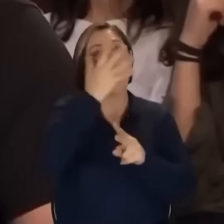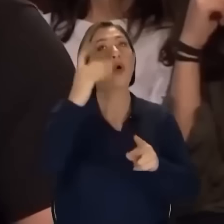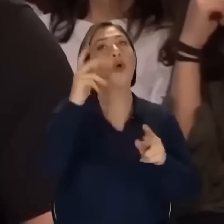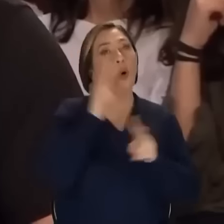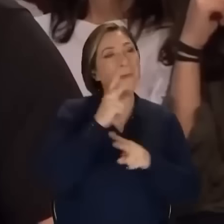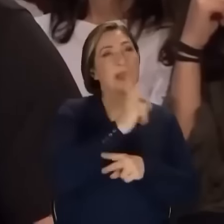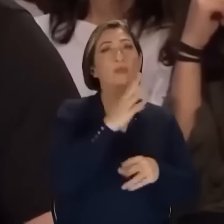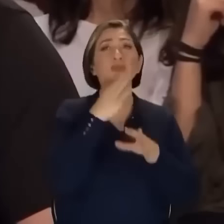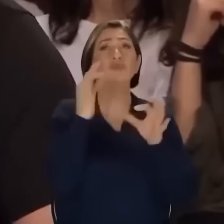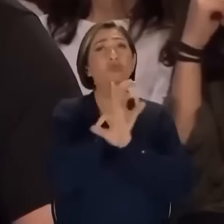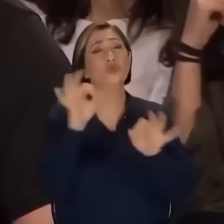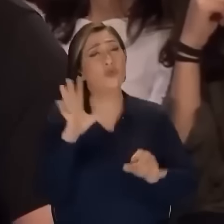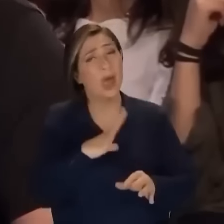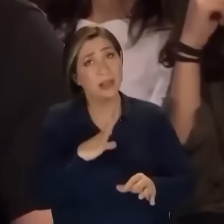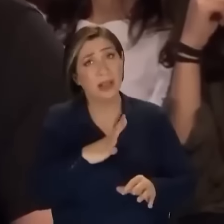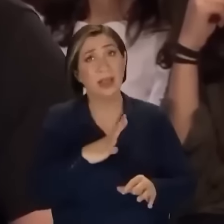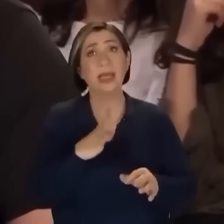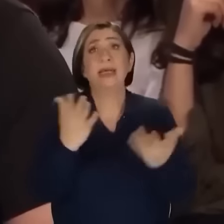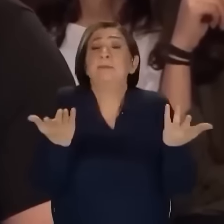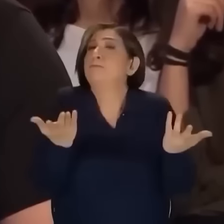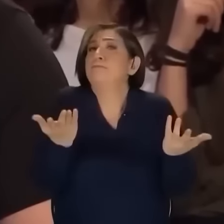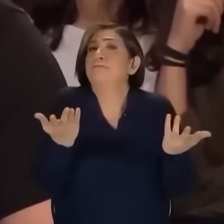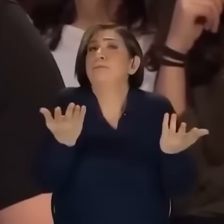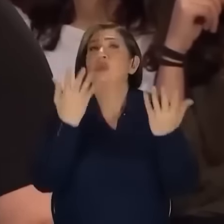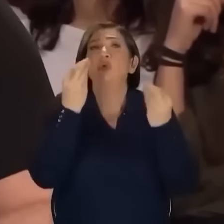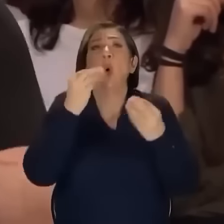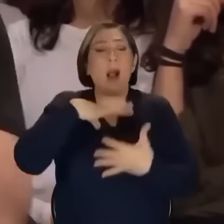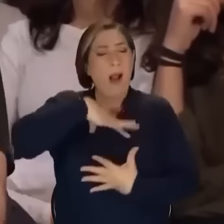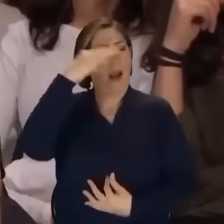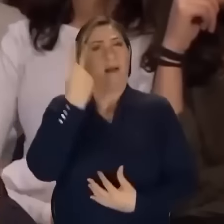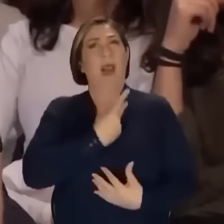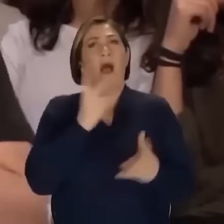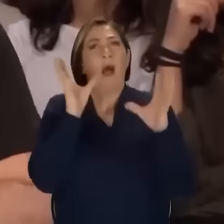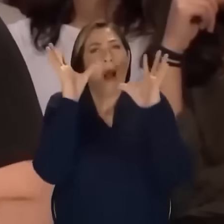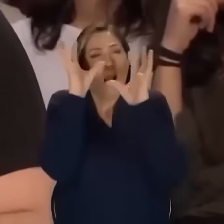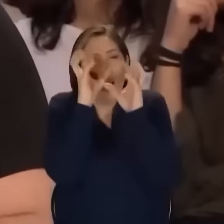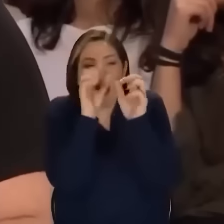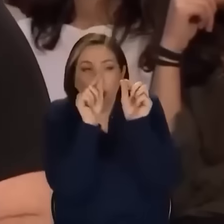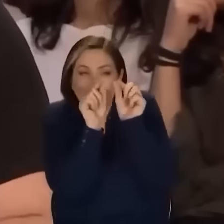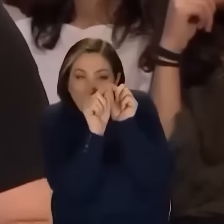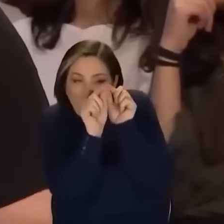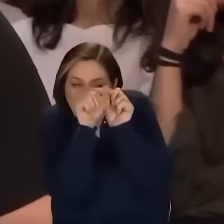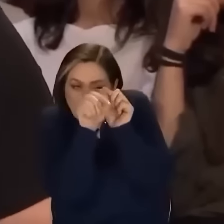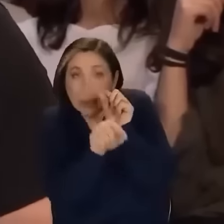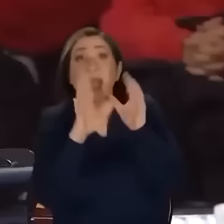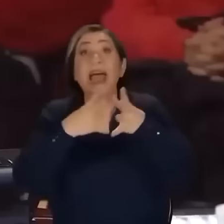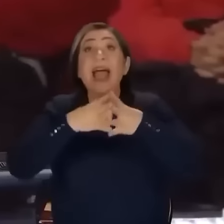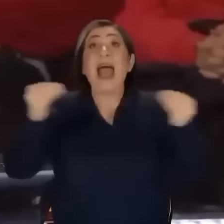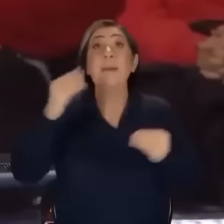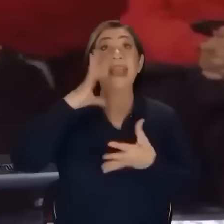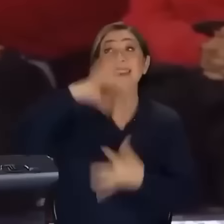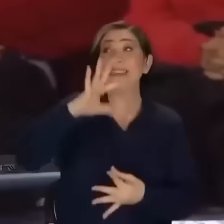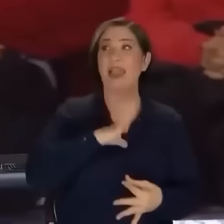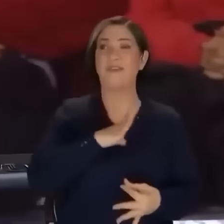doğru yani mutsuzluklar vardı Ne bileyim çok böyle karakterlerin karanlık noktalarına inmek anlamında değil Ama